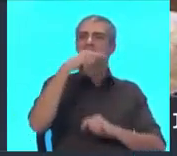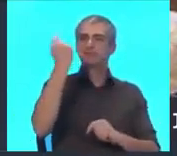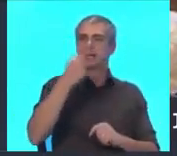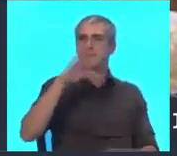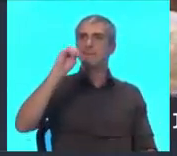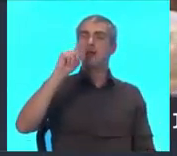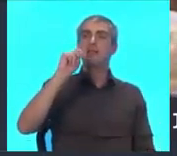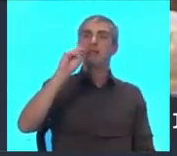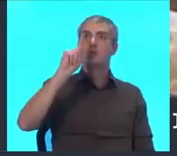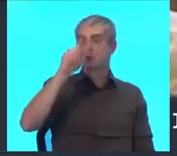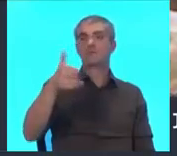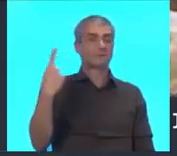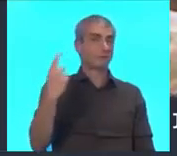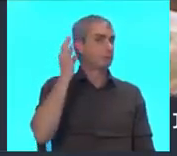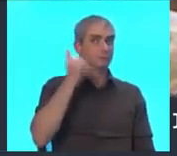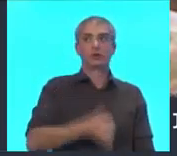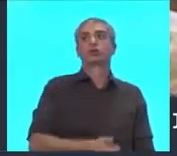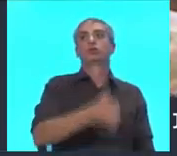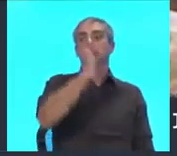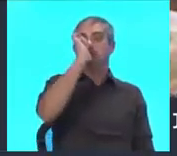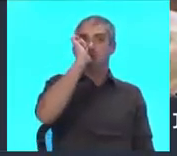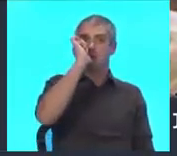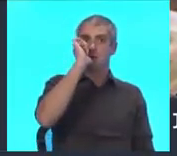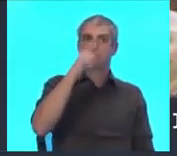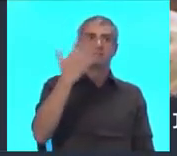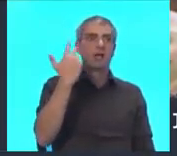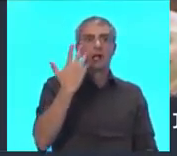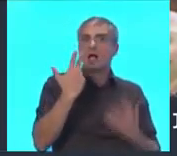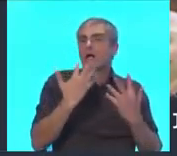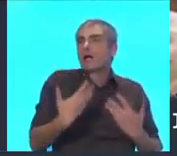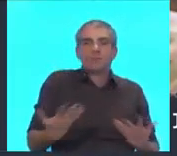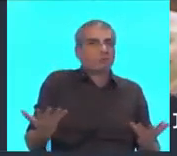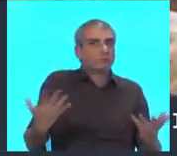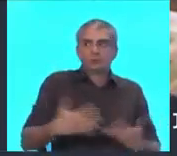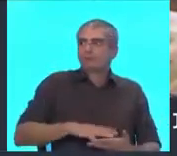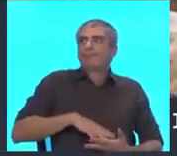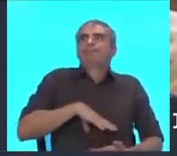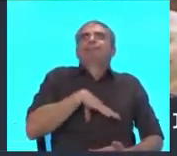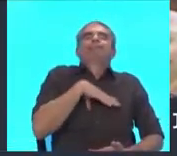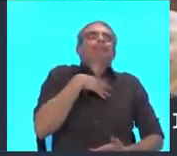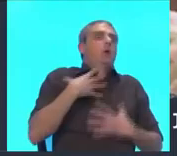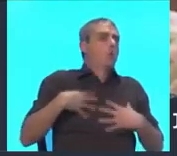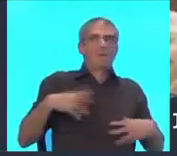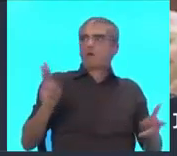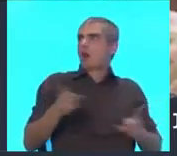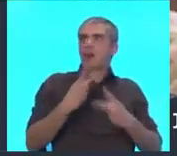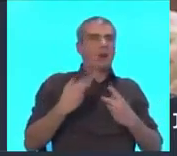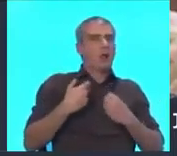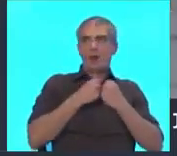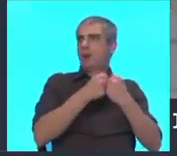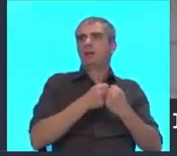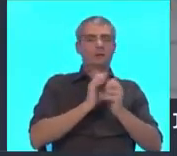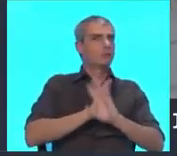שתתה מהבקבוק הזה, וזה היה כמות שהגוף שלה פשוט לא היה יכול להכיל את